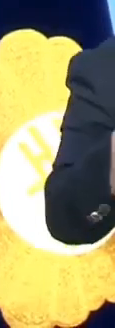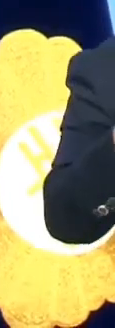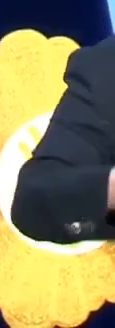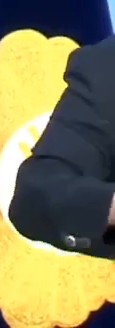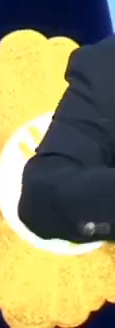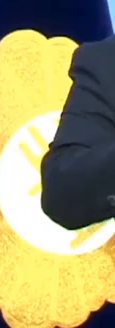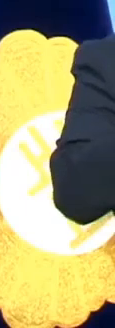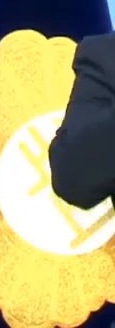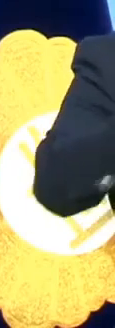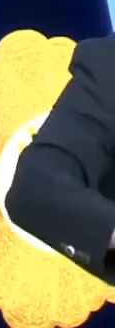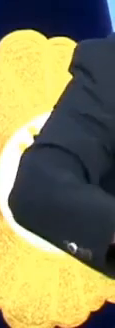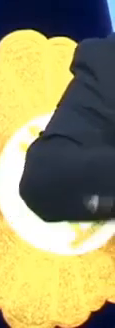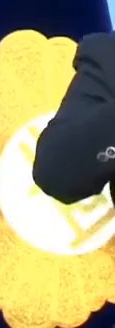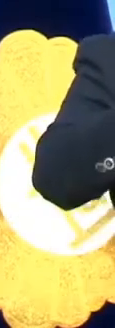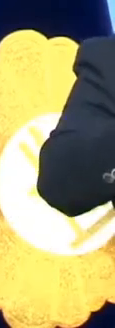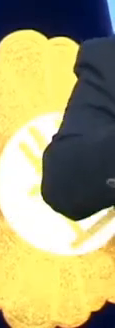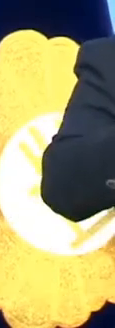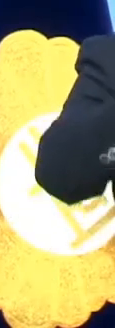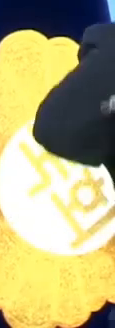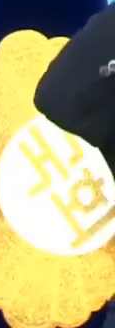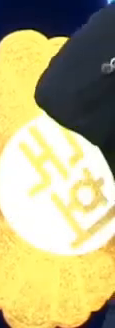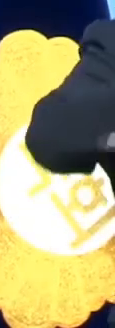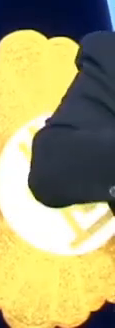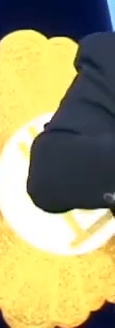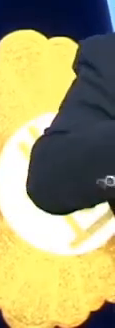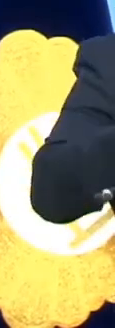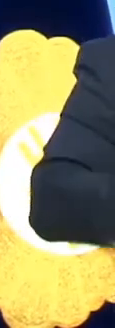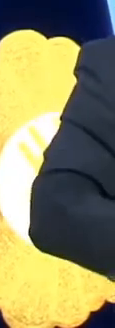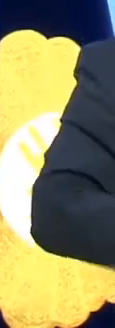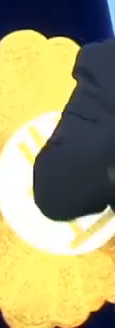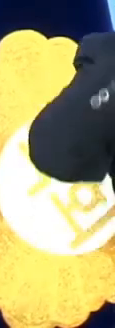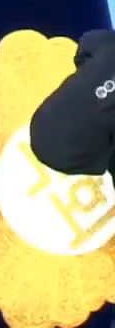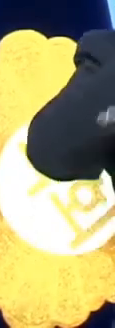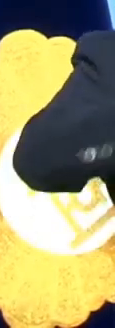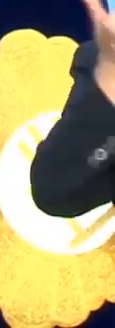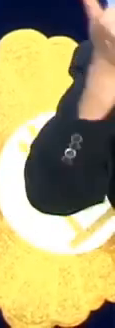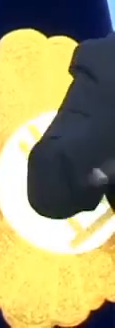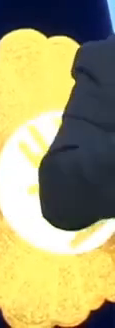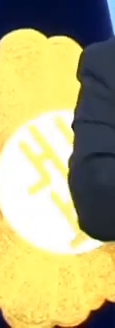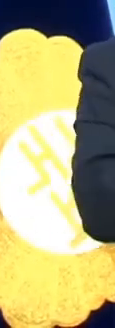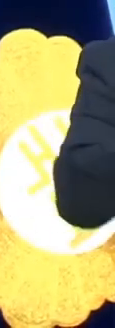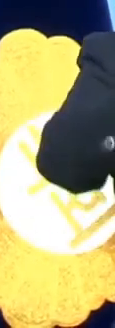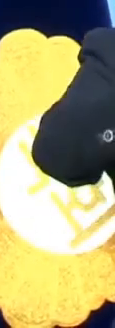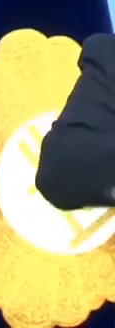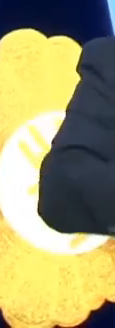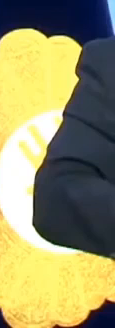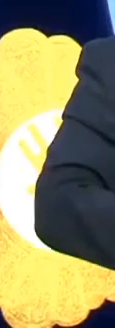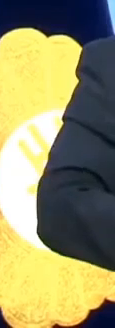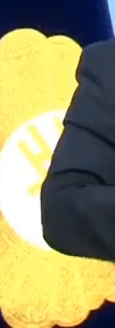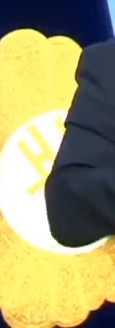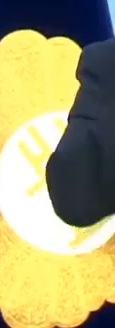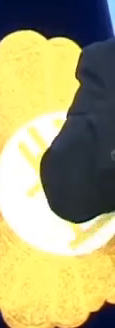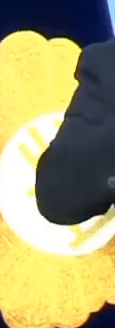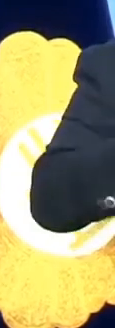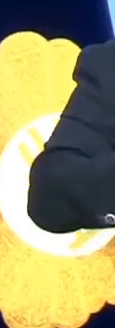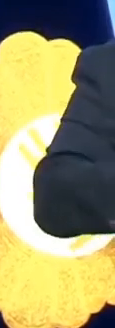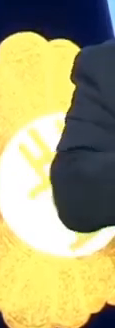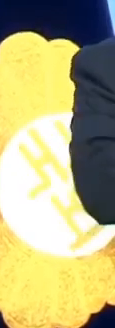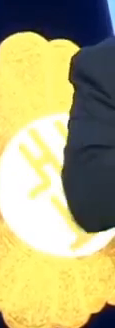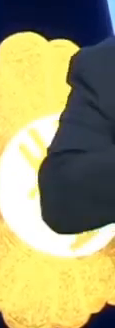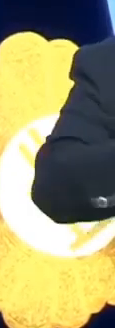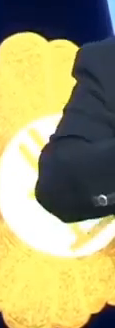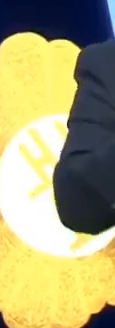임시 공유되는 국회 도서관을 개관 하지 않습니다 그런데 이런 국회 도서관은 최신 외국 입법 정보 제